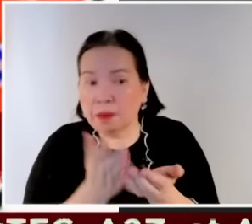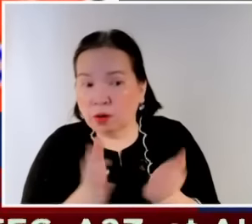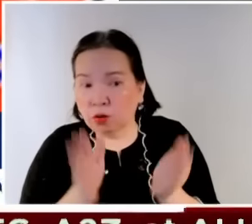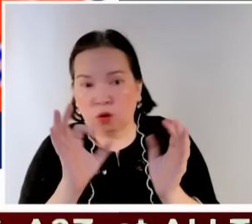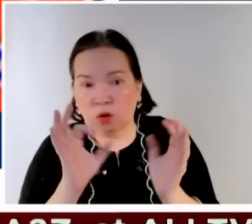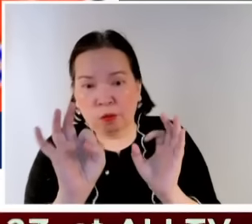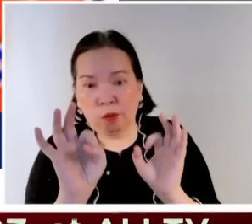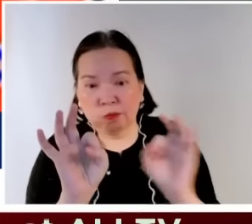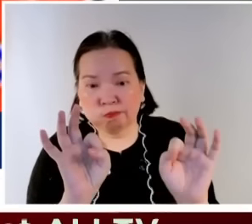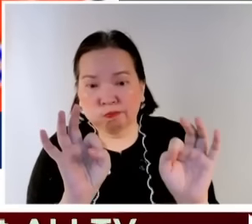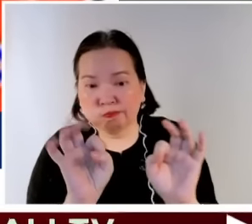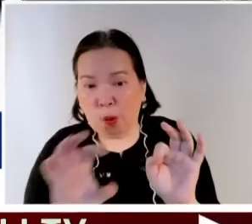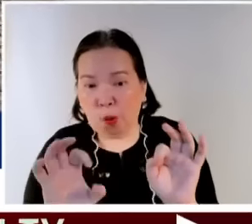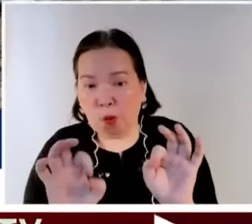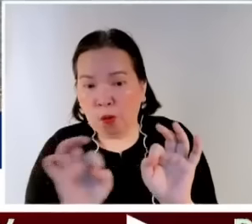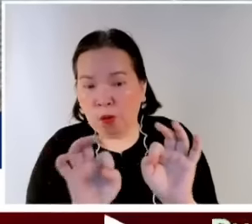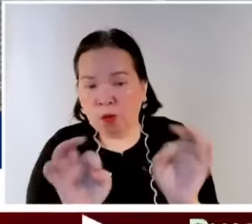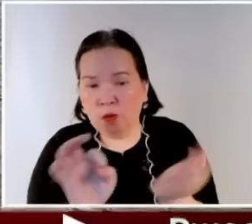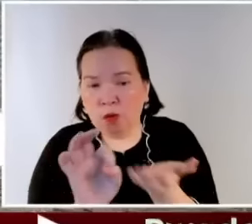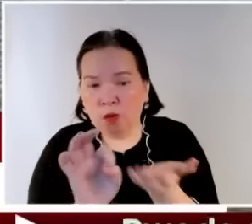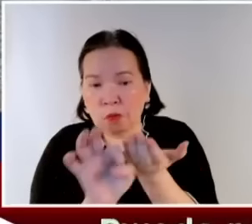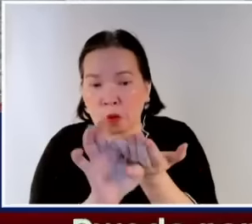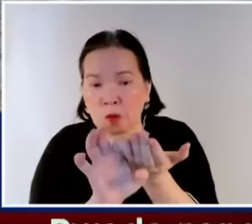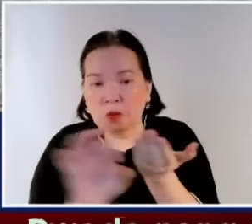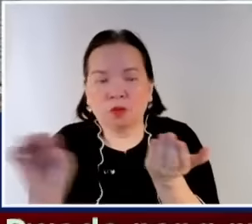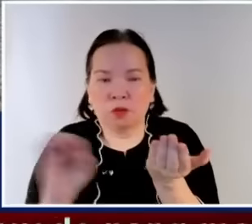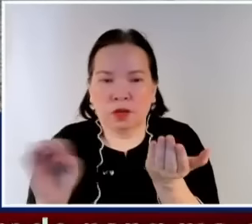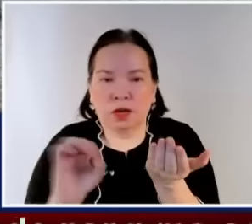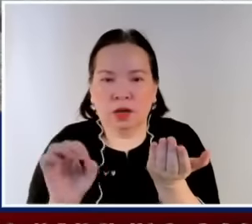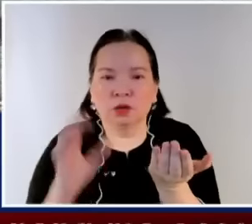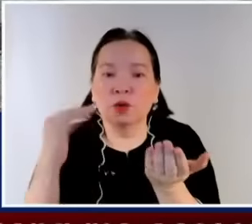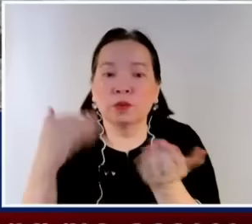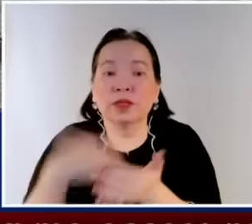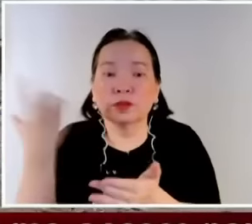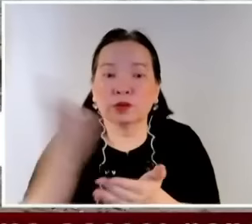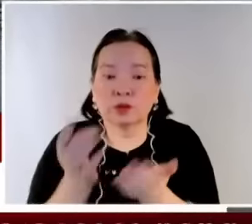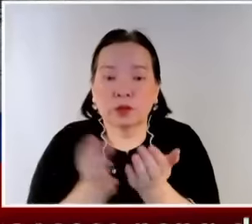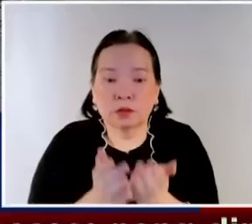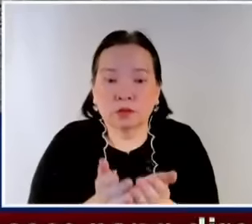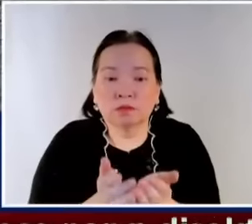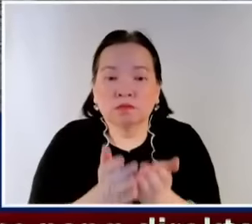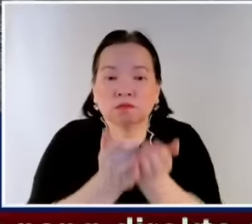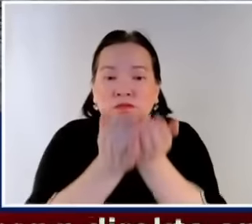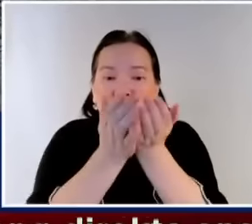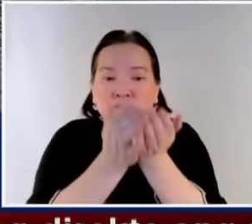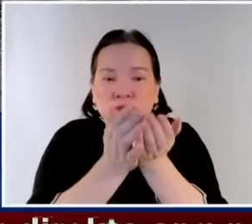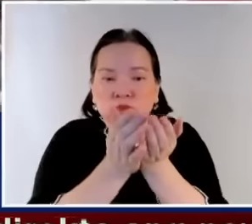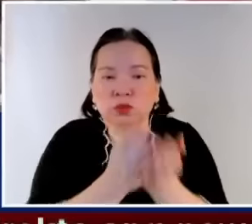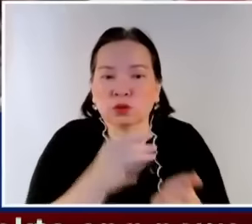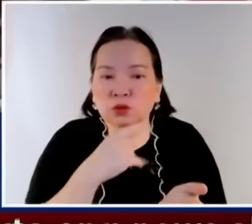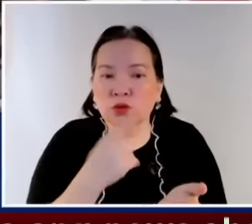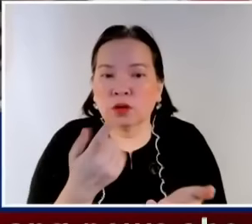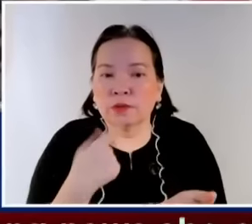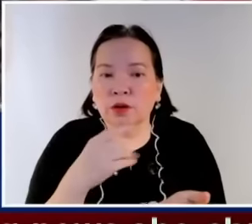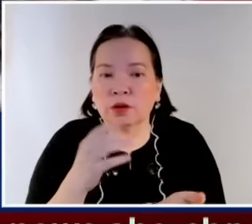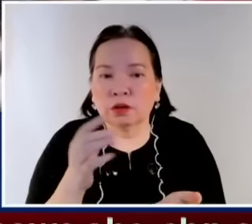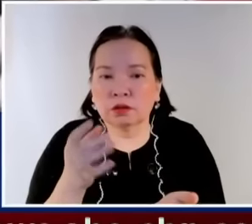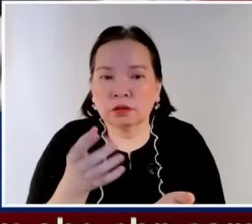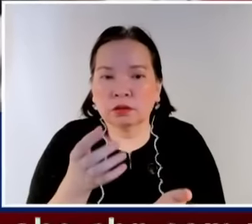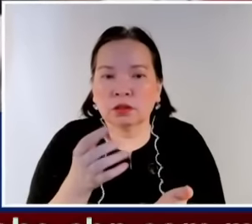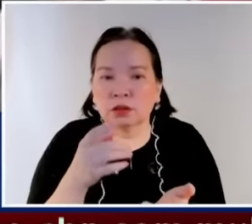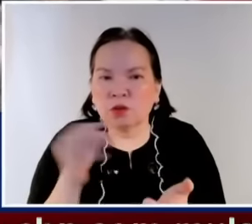po by next week nakalutang na po ito. Sabi ng Philippine Coast Guard, wala ng bagong oil sheen sa Manila Bay. Ito rin ang nakita